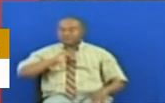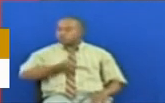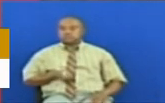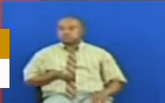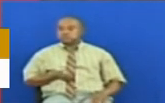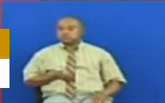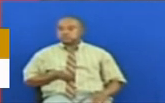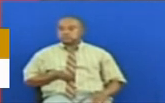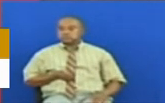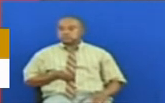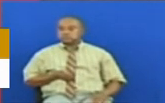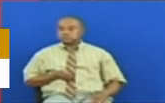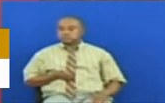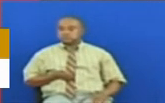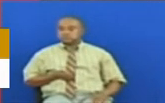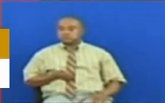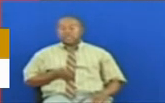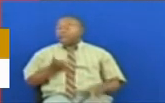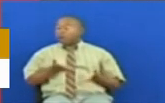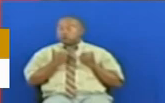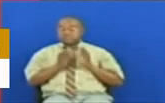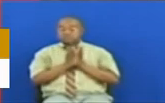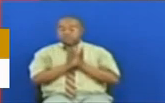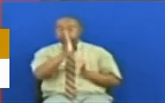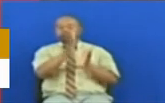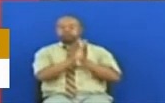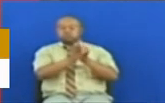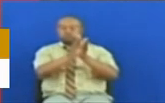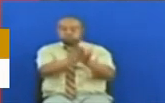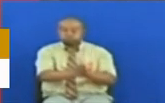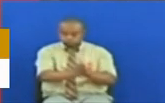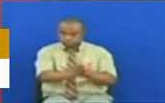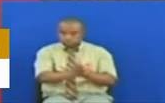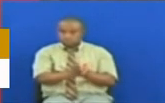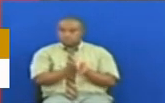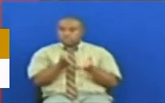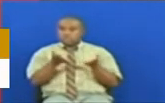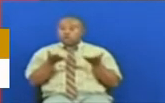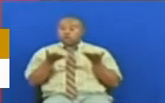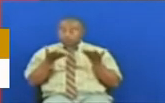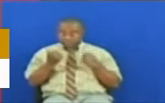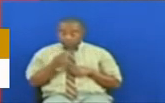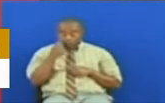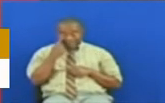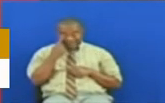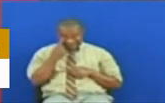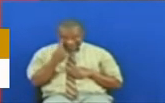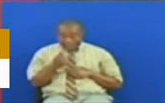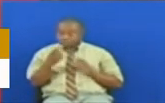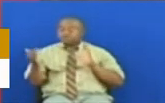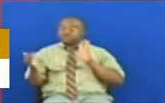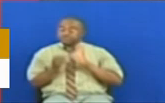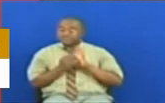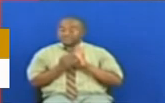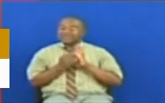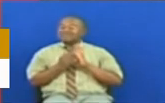wanaposema kwamba hatuwezi kuja kudoki katika hizo bandari zenu kwa sababu viwango vya hygiene vya kimataifa vinakataa, wanakuwa